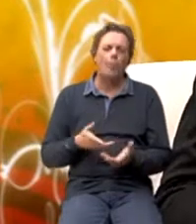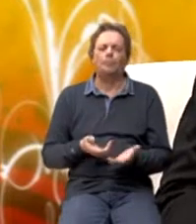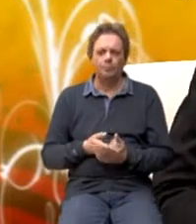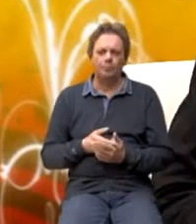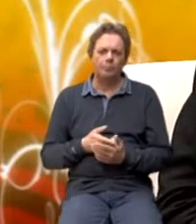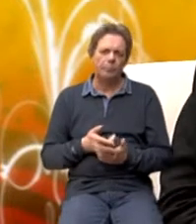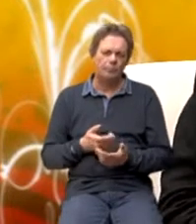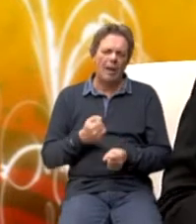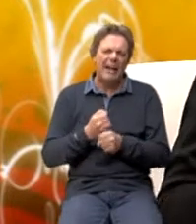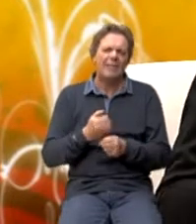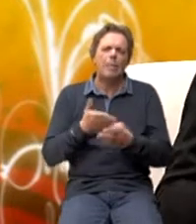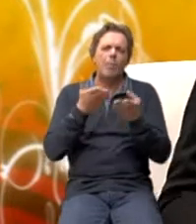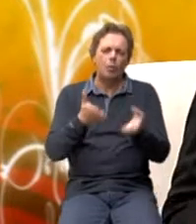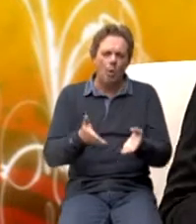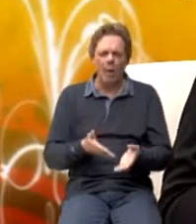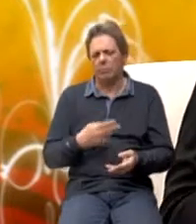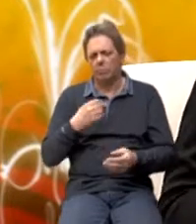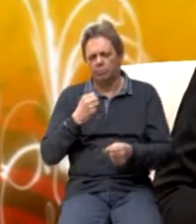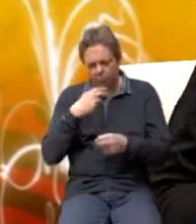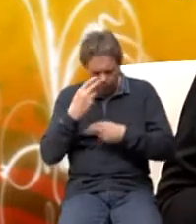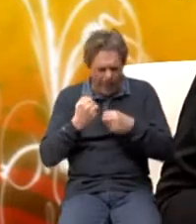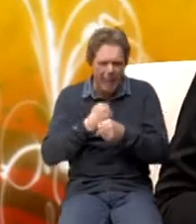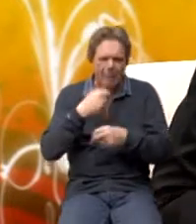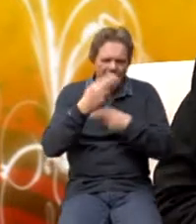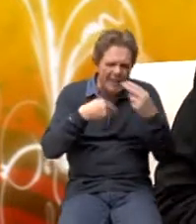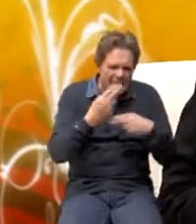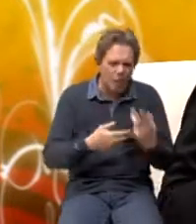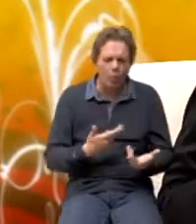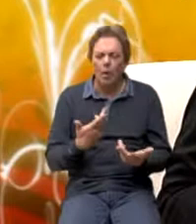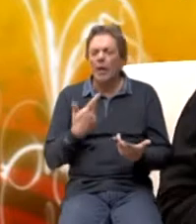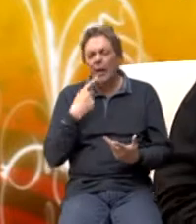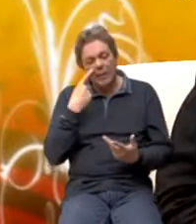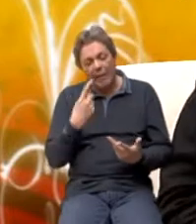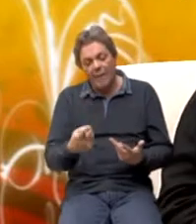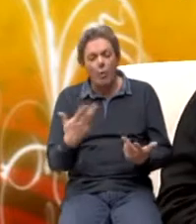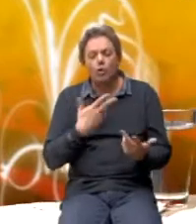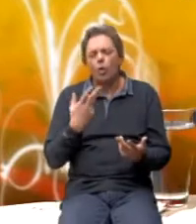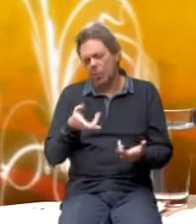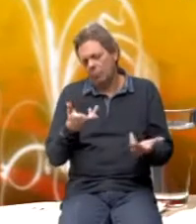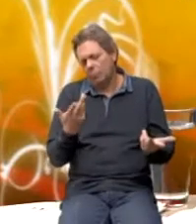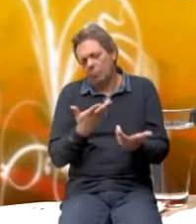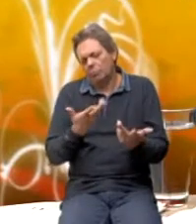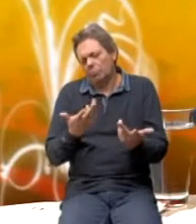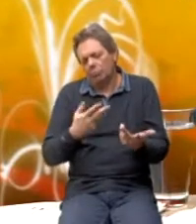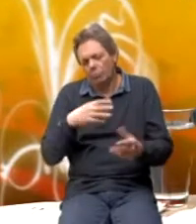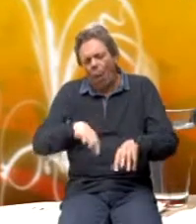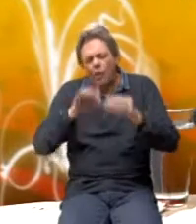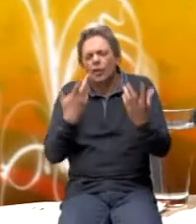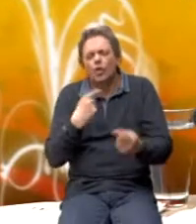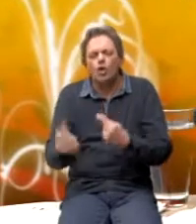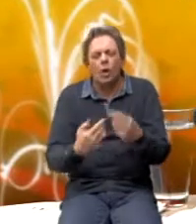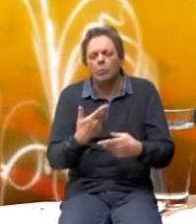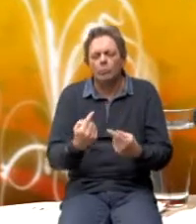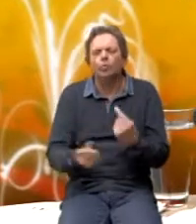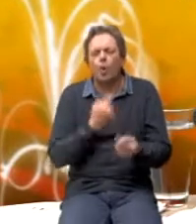po tome, jel, dalje provesti istragu i obavijestiti što se sve istragom našlo. Znate, jednom kad sam bila na jednom simpoziju u